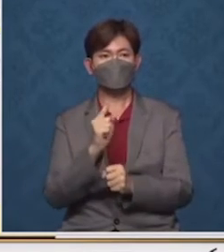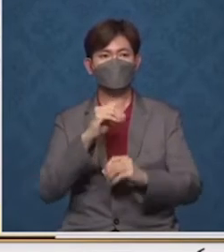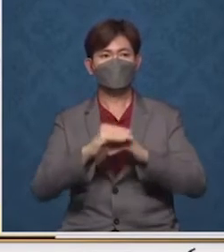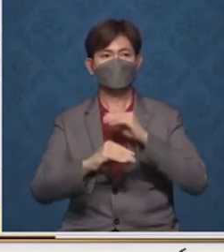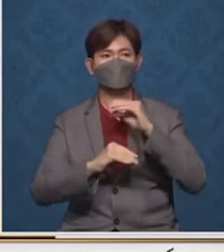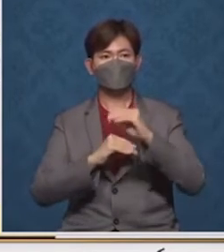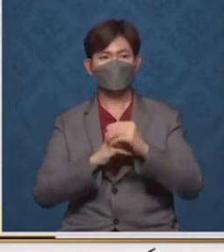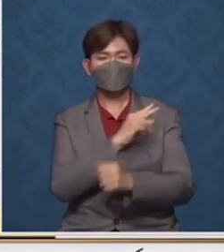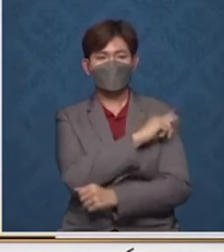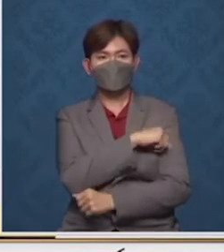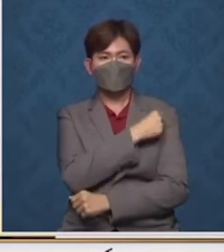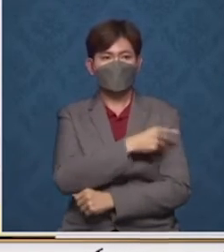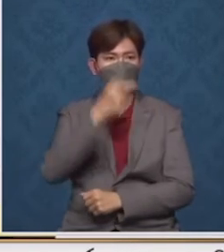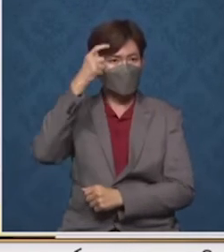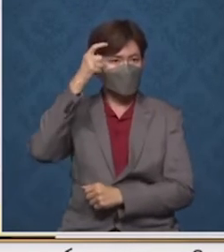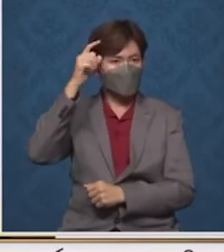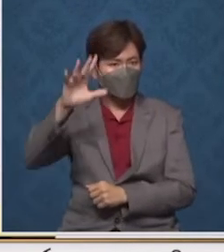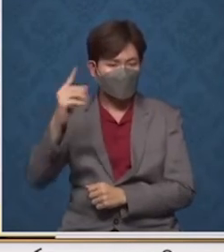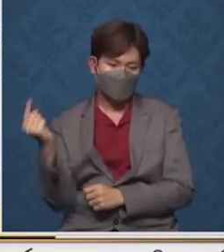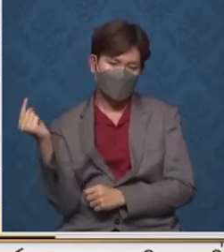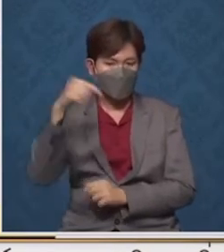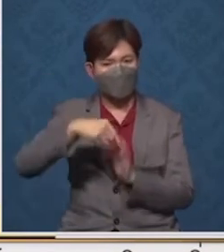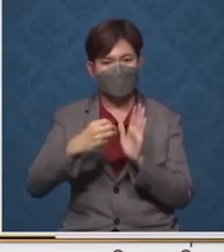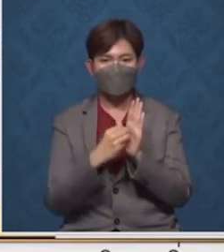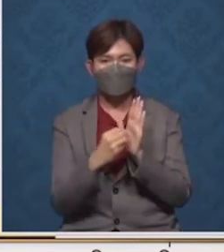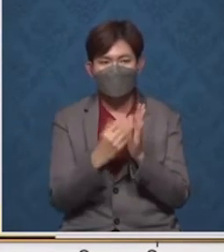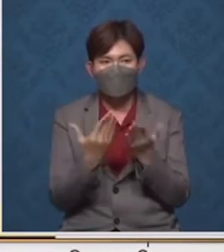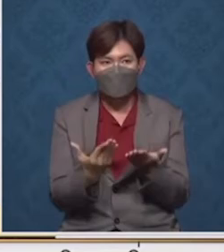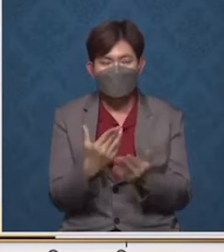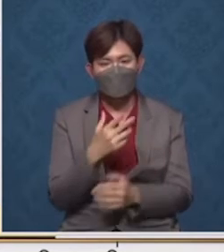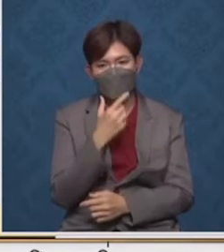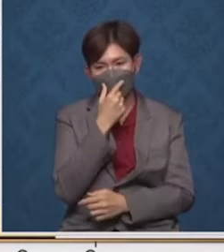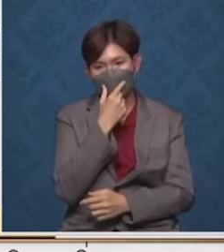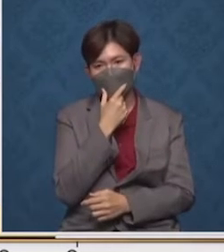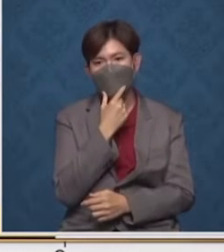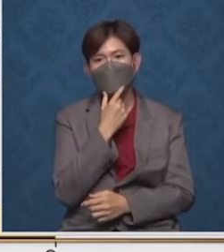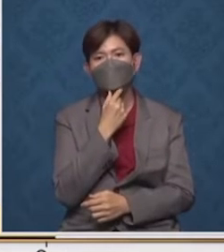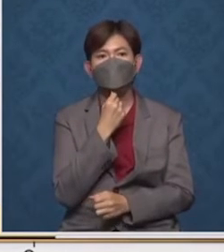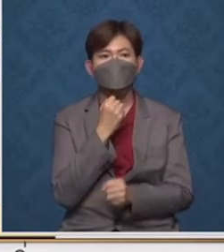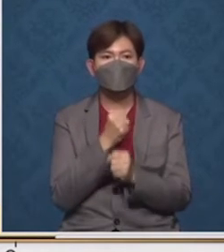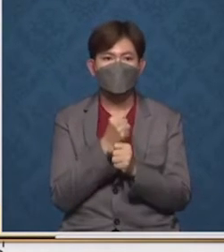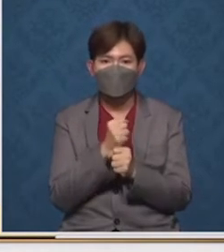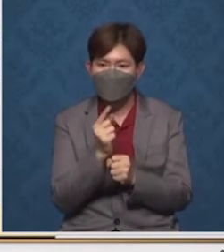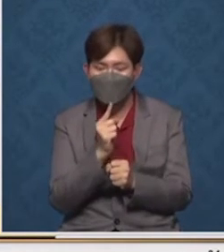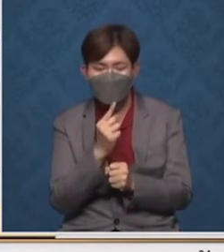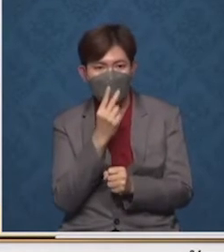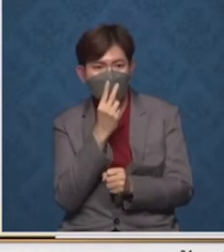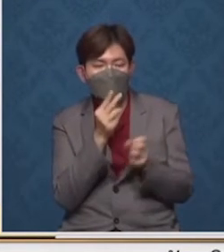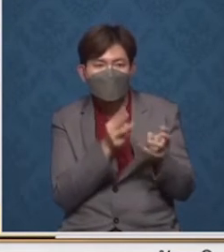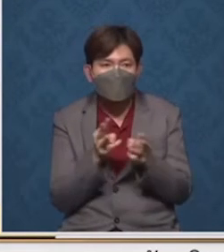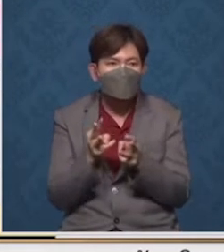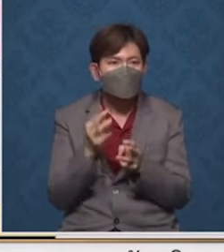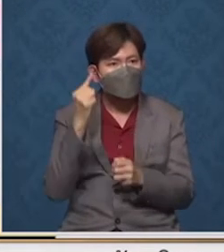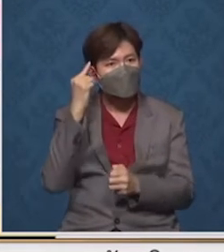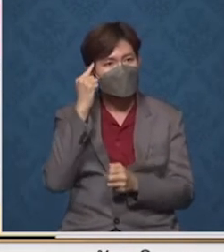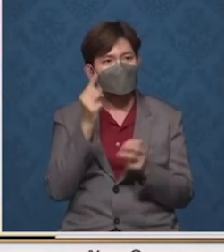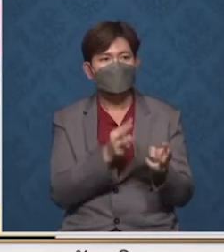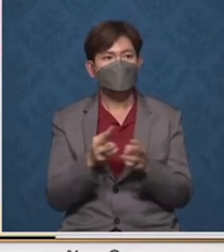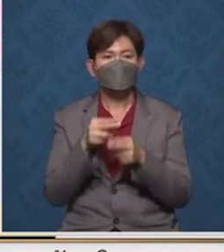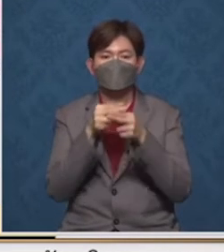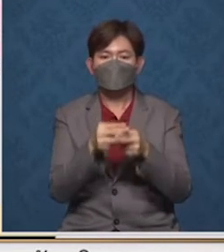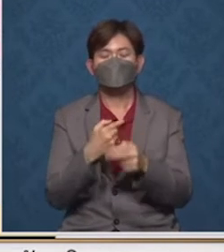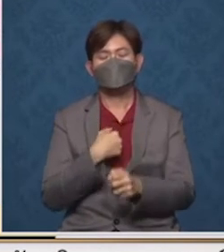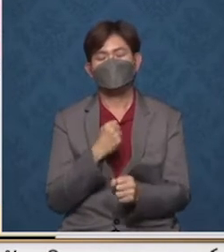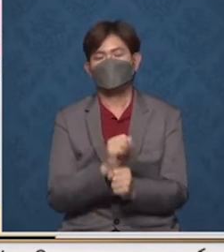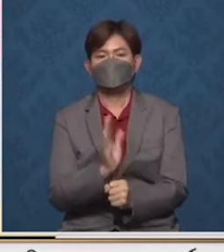การแค่ใช้ระบบบุกลงนี่แหละครับหมอเขาเลยโอ๋ว่าอะไรเห็นช่องทางก็เลือกที่จะไม่ใช้วิธีเฉพาะเจาะ